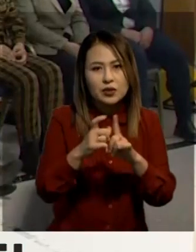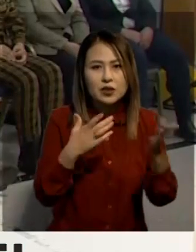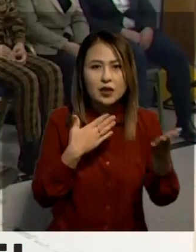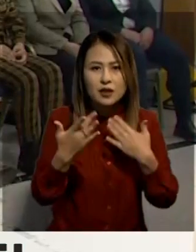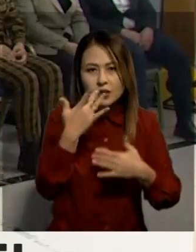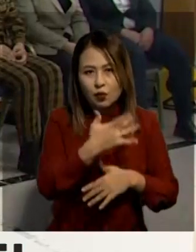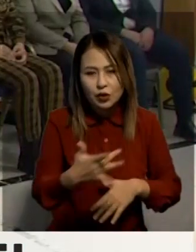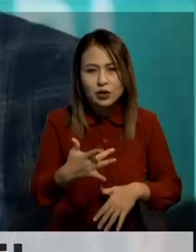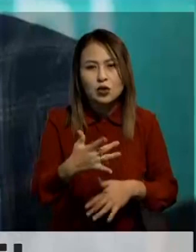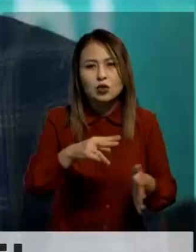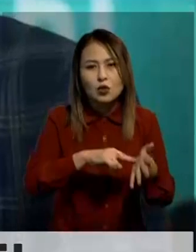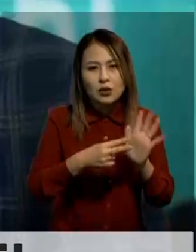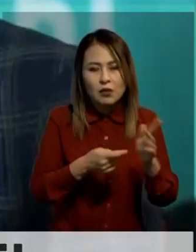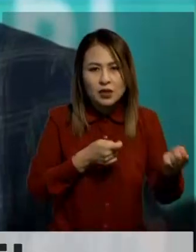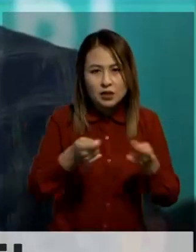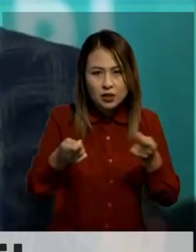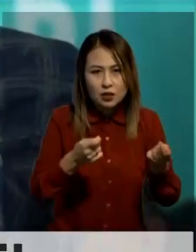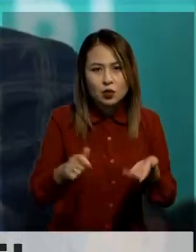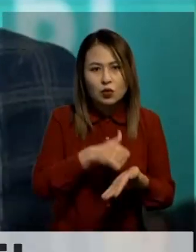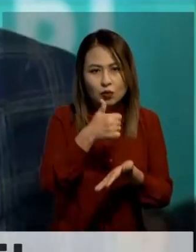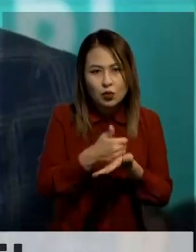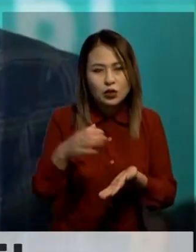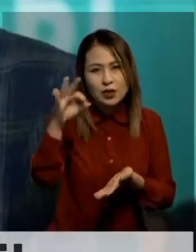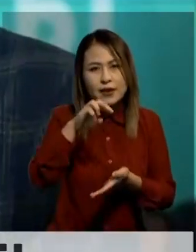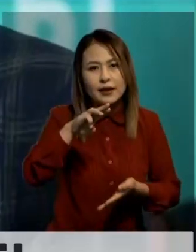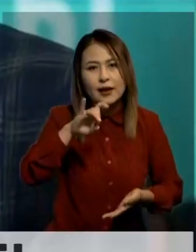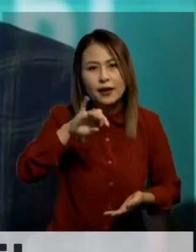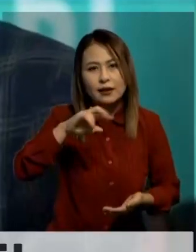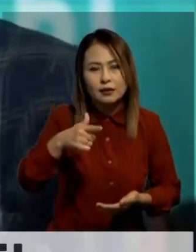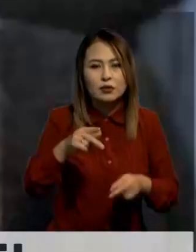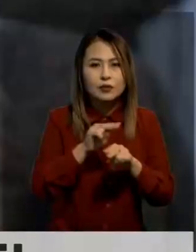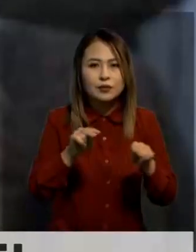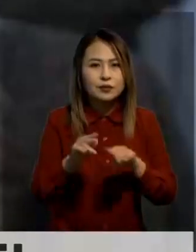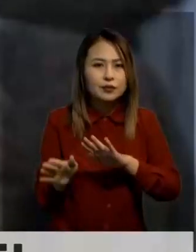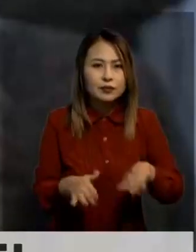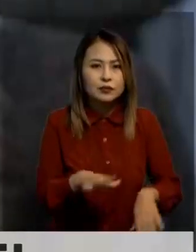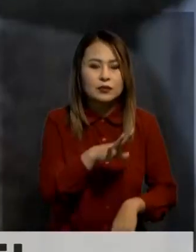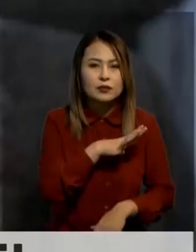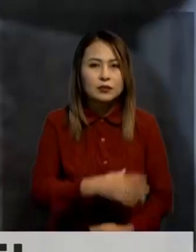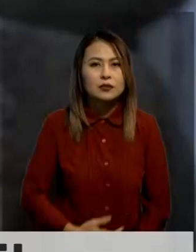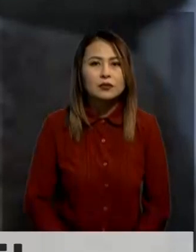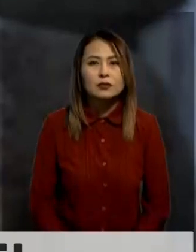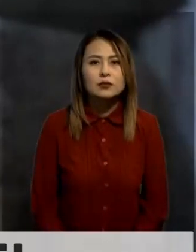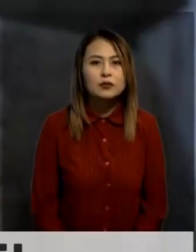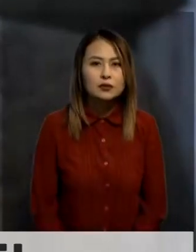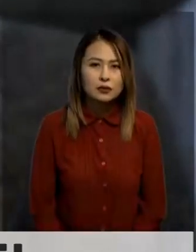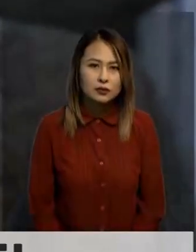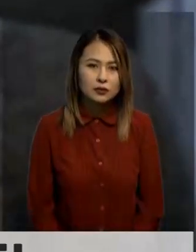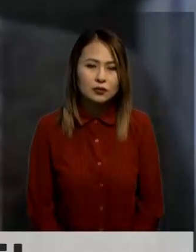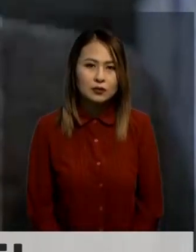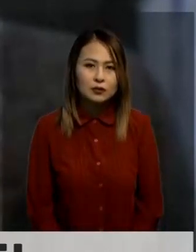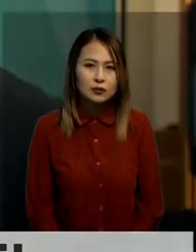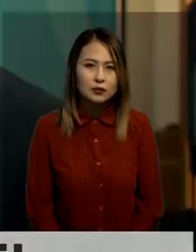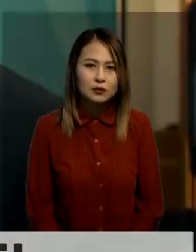сөйлеу, саяси коммуникация, жобаларды басқару және көшбасшылық бойынша тренингтерден өткен.